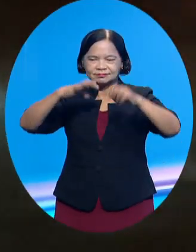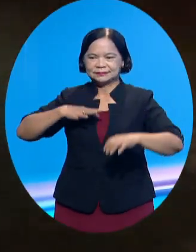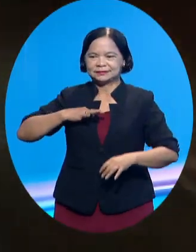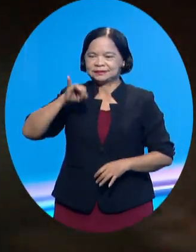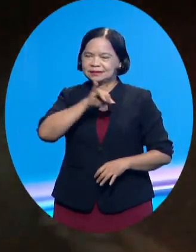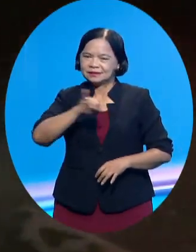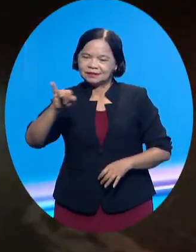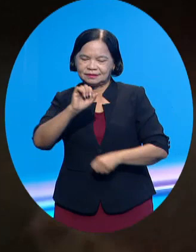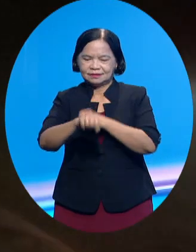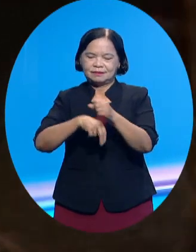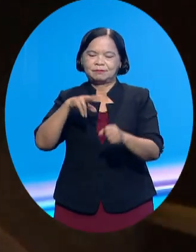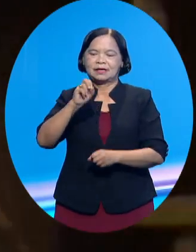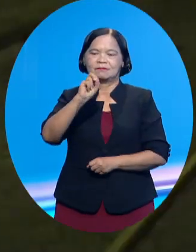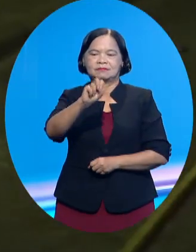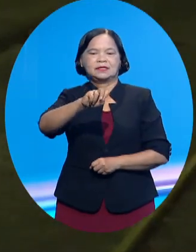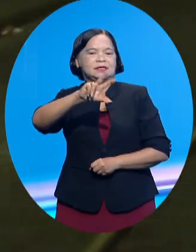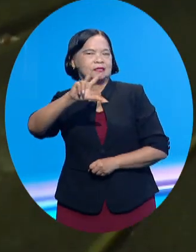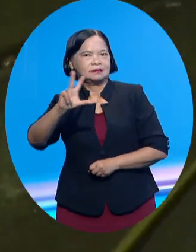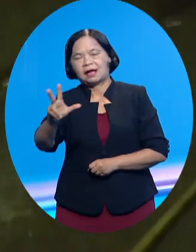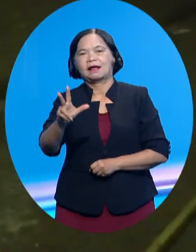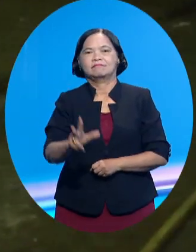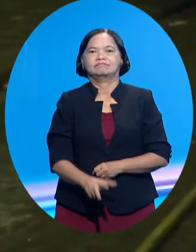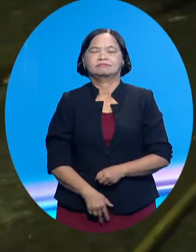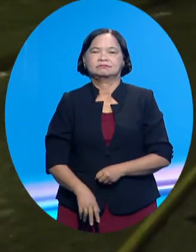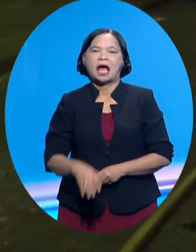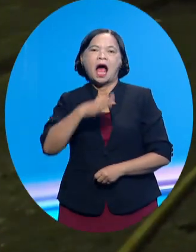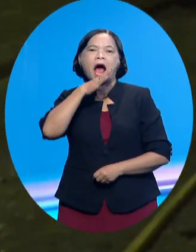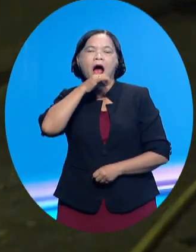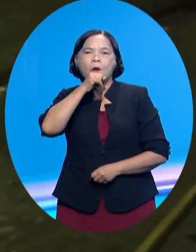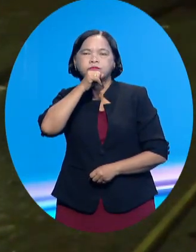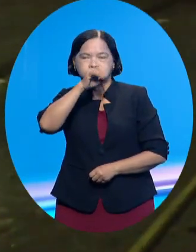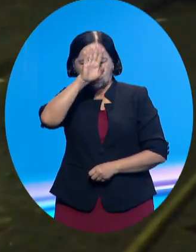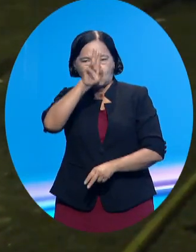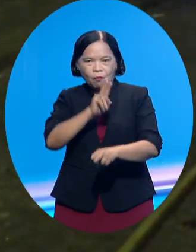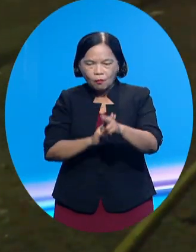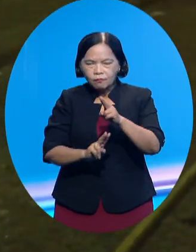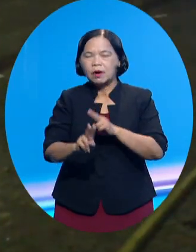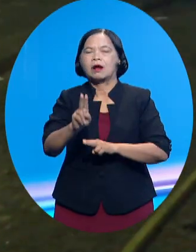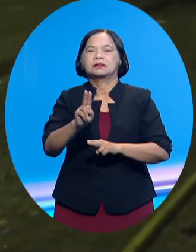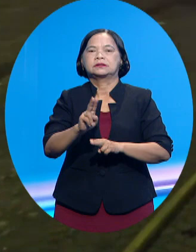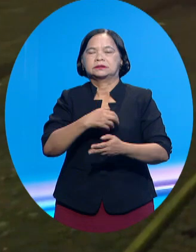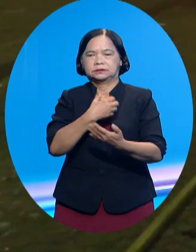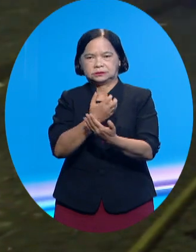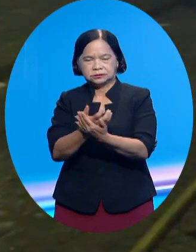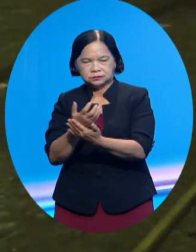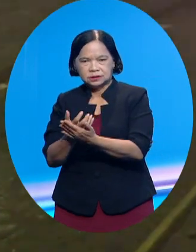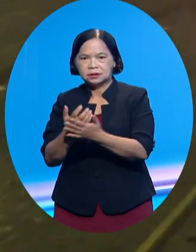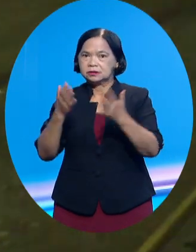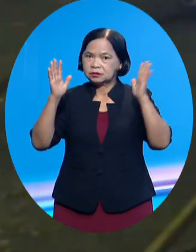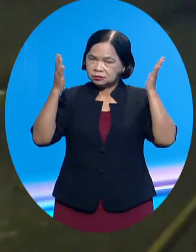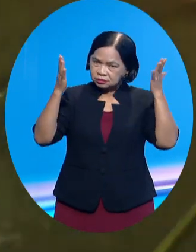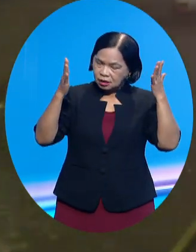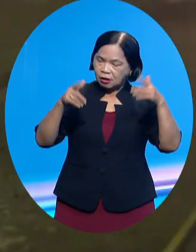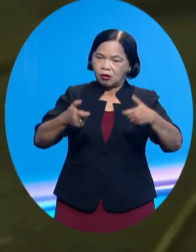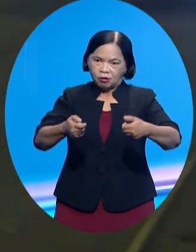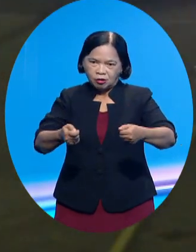năm 2018. Kênh RT đưa tin ông Macron lập luận rằng các nền tảng truyền thông xã hội và trò chơi điện tử đã góp